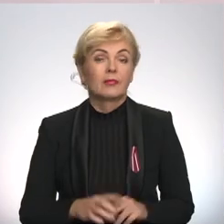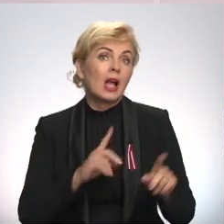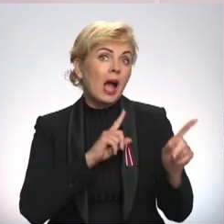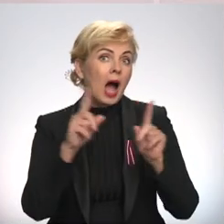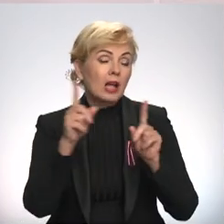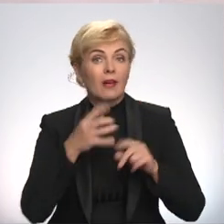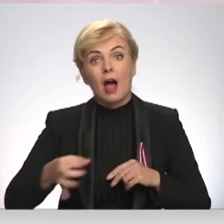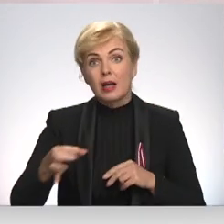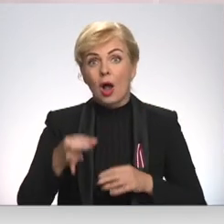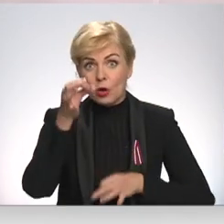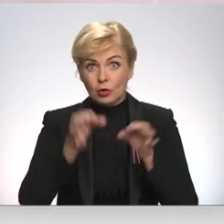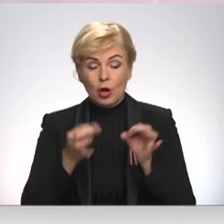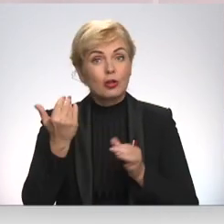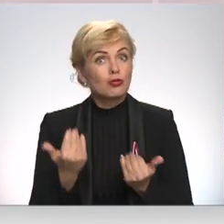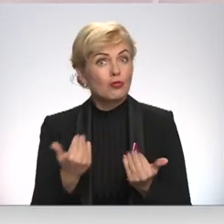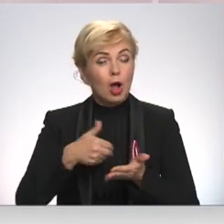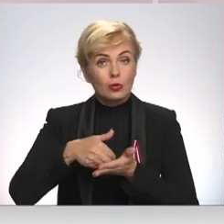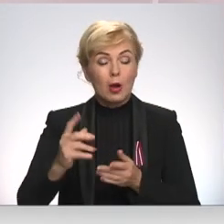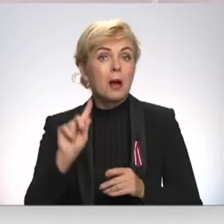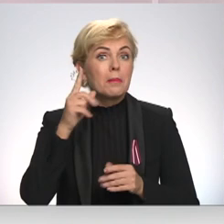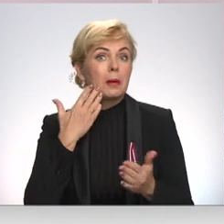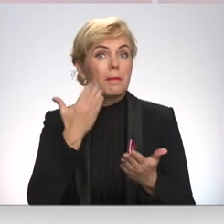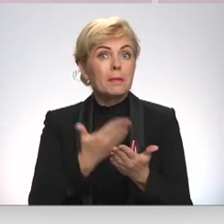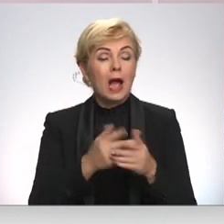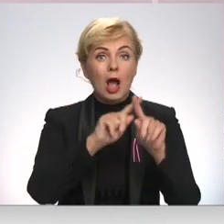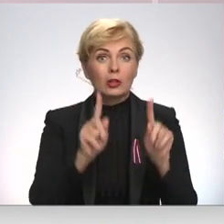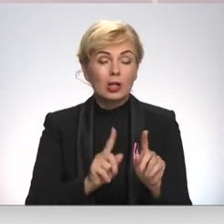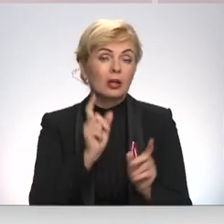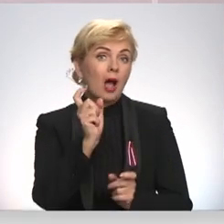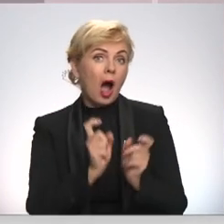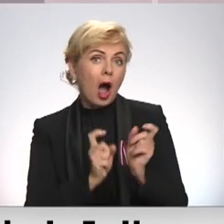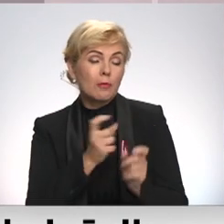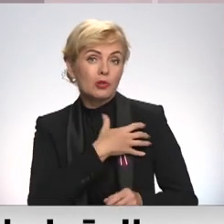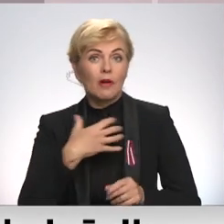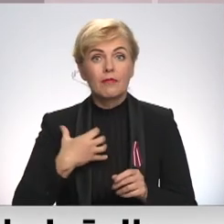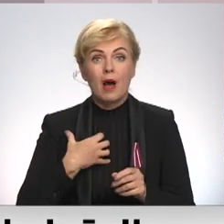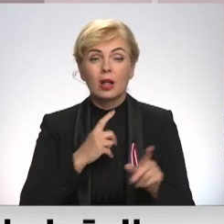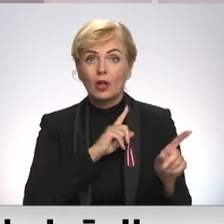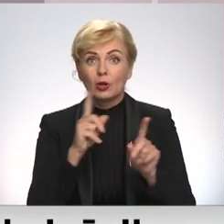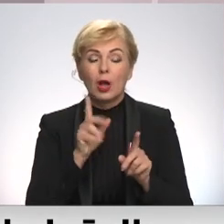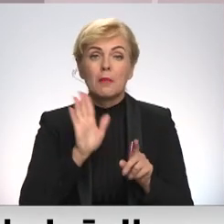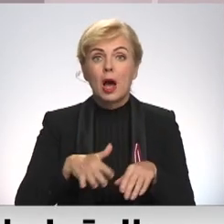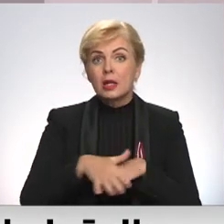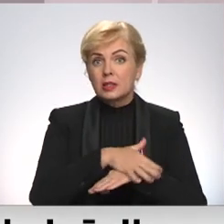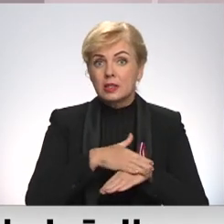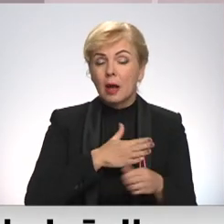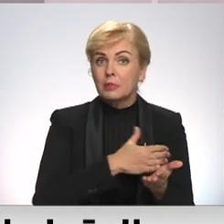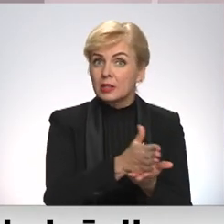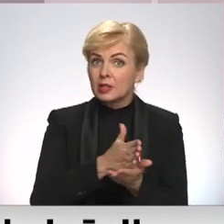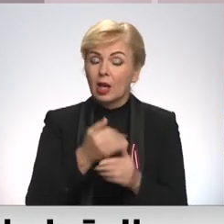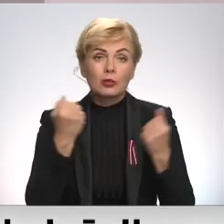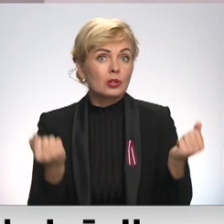Administratīvā rajona tiesa šodien noraidījusi pirmo pieteikumu lietā, kurā apstrīdēts valdības rīkojums par sabiedriskajā sektorā